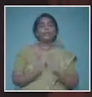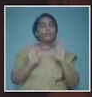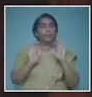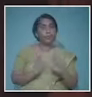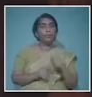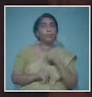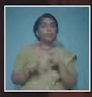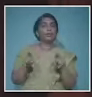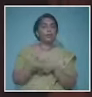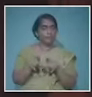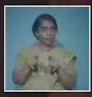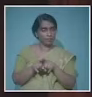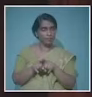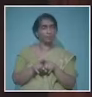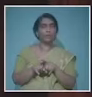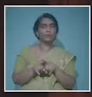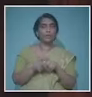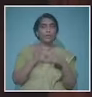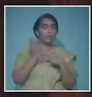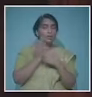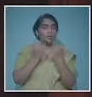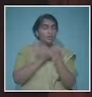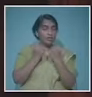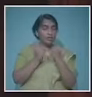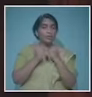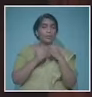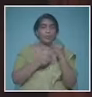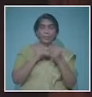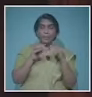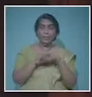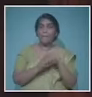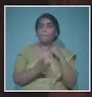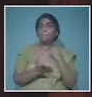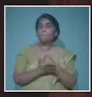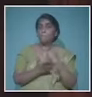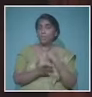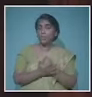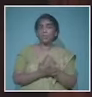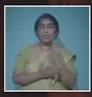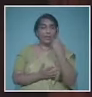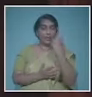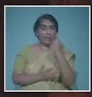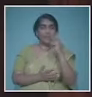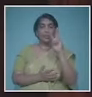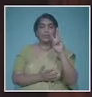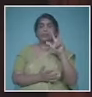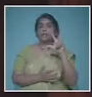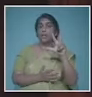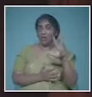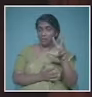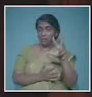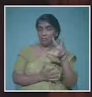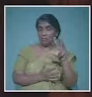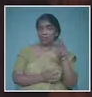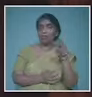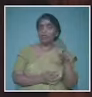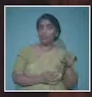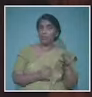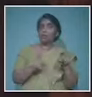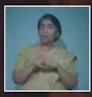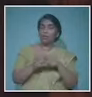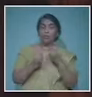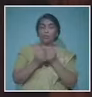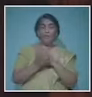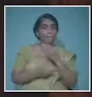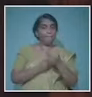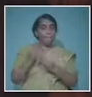ඒකට සමාන්තරවම සමෘද්ධි ව්‍යාපාරය තුළ බැංකු 1038ක් නිර්මාණය වුණා. ඒ වගේ